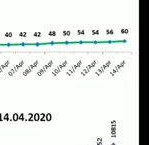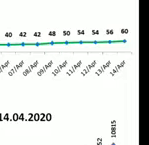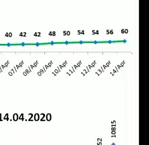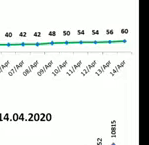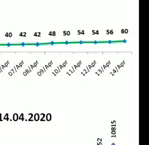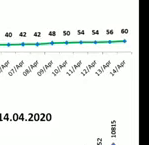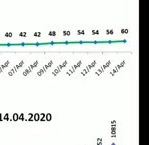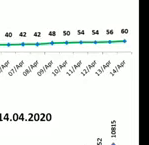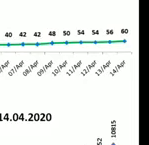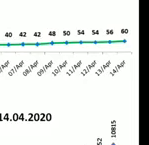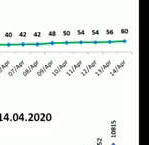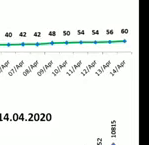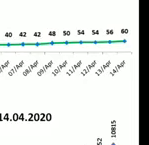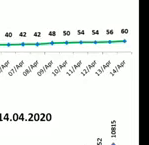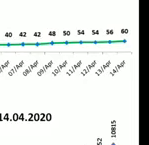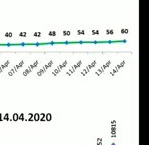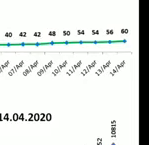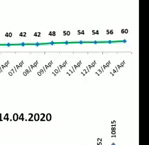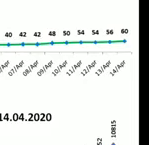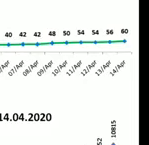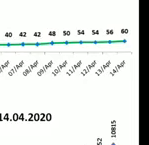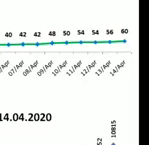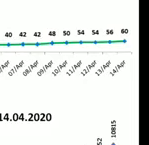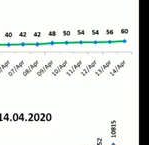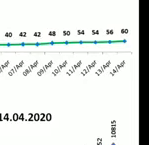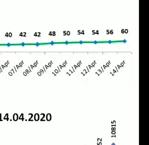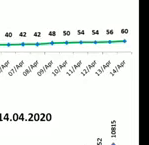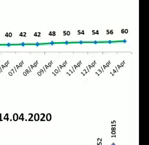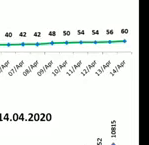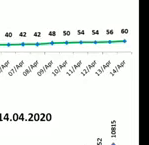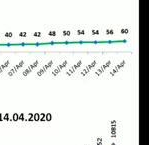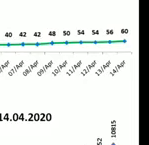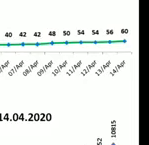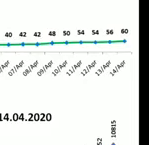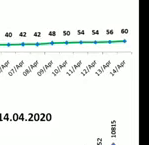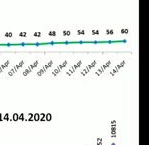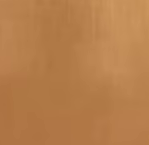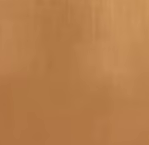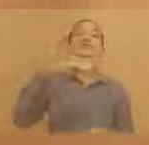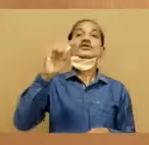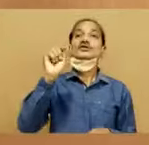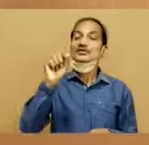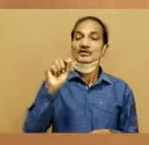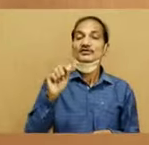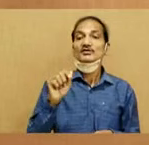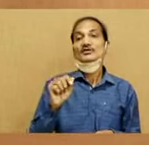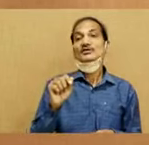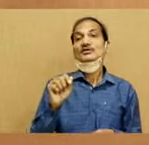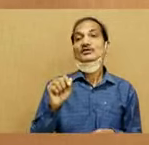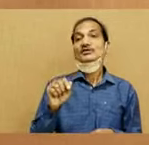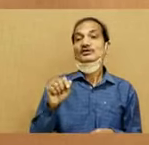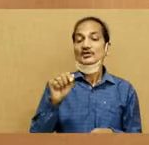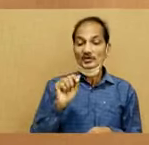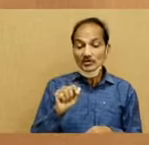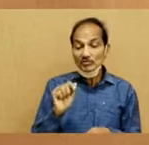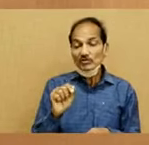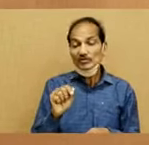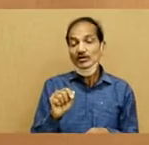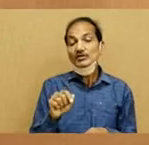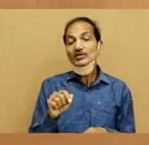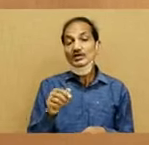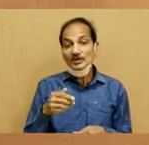5 ଗୁଣ ବଢ଼ିଯାଇଛି 14 ଏପ୍ରିଲ ଭିତରେ। ବର୍ତ୍ତମାନ ଏଇ ଯେଉଁ ଗୋଟିଏ